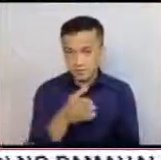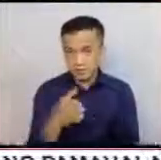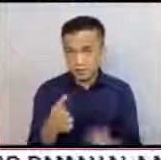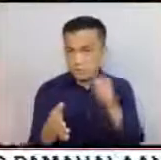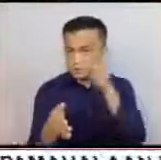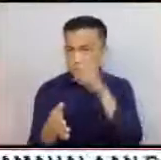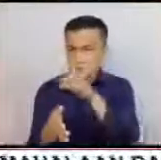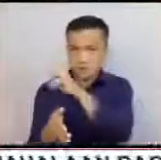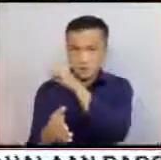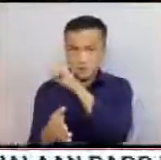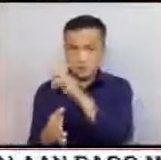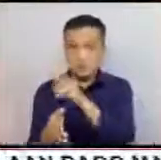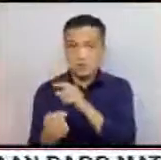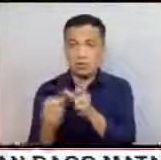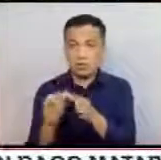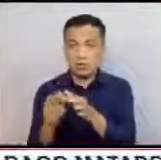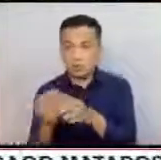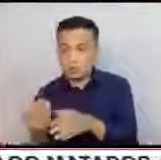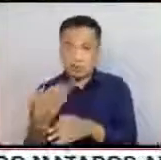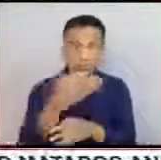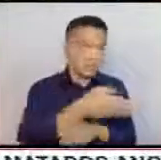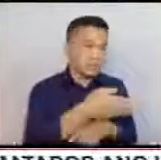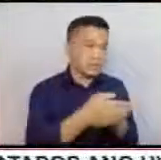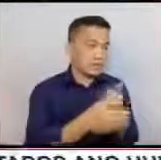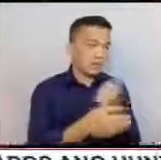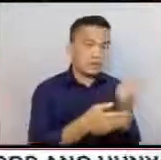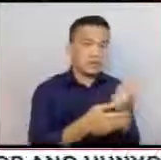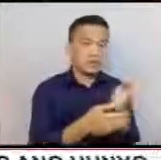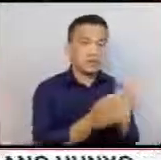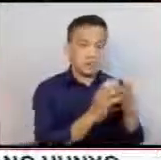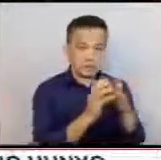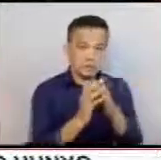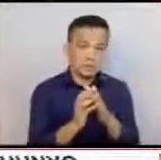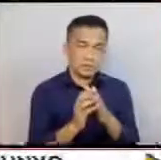iba't ibang mga lungsod at munisipalidad sa lalawigan na yan?